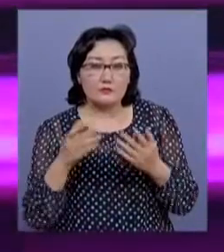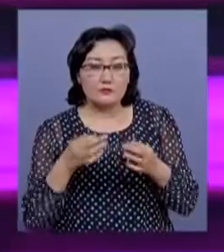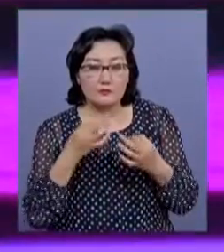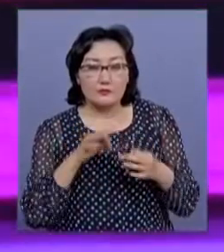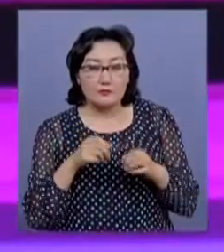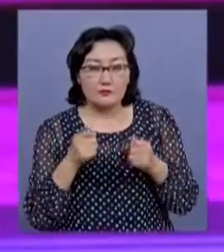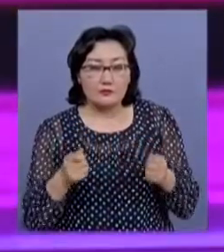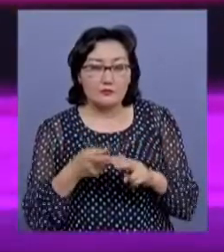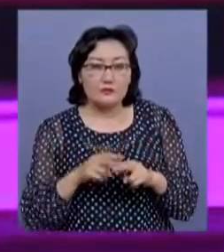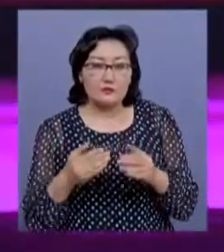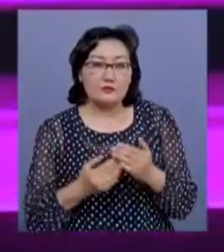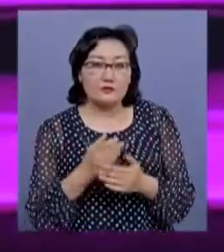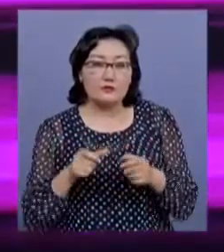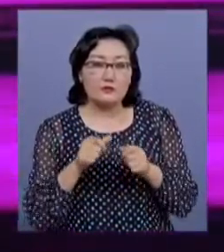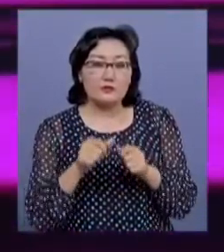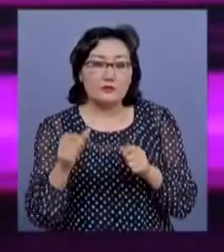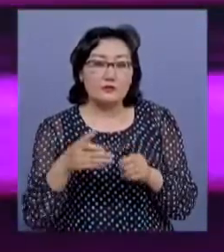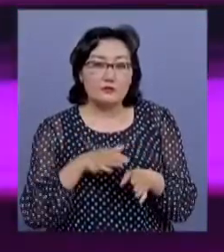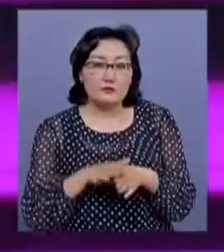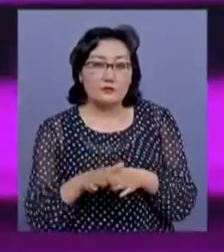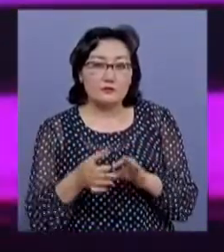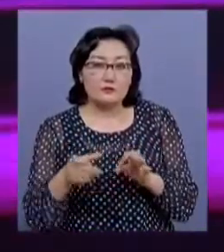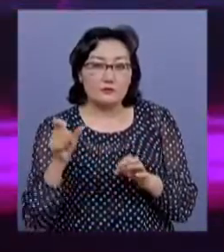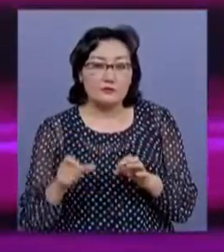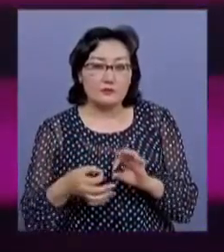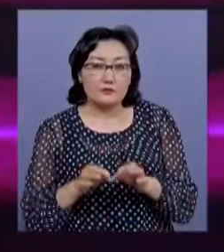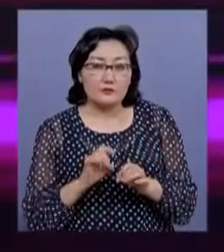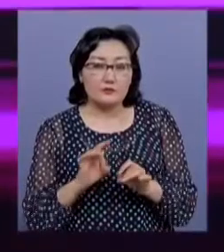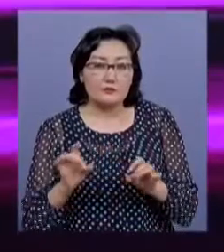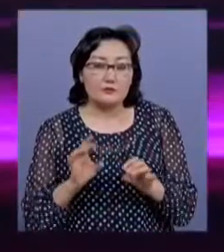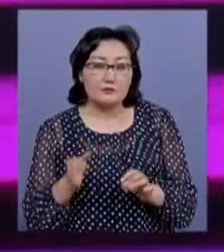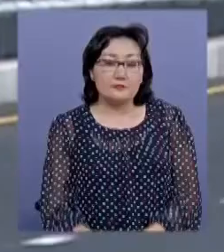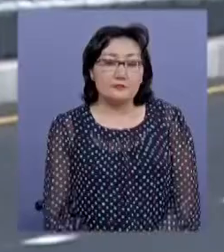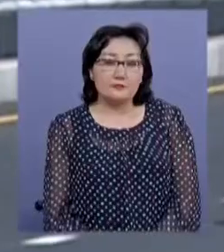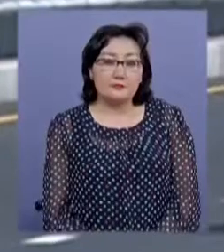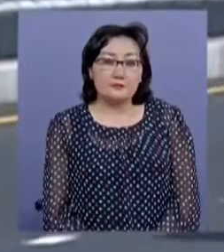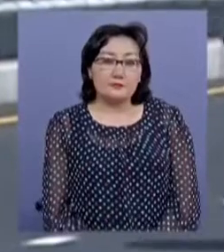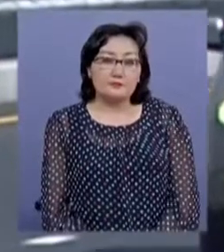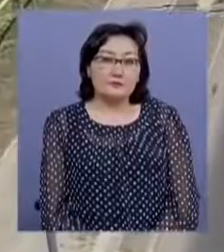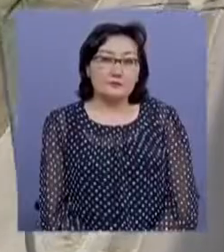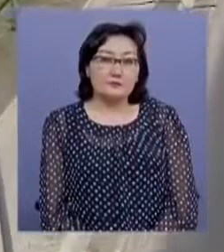берілді. Жаңа жолдың ерекшелігі туралы толығырақ әріптесім Перизада Көмекбайқызы тарқатсын.